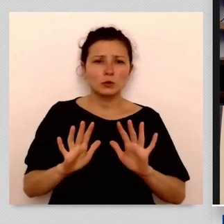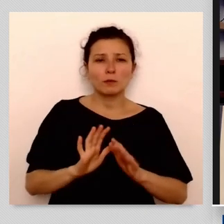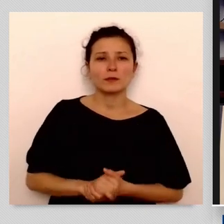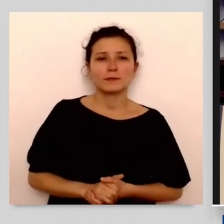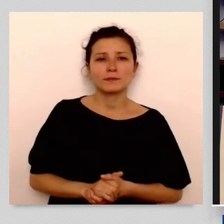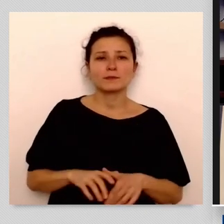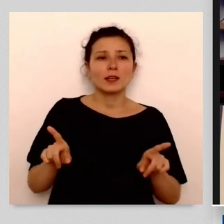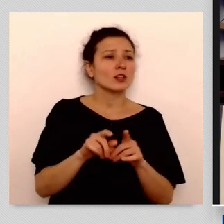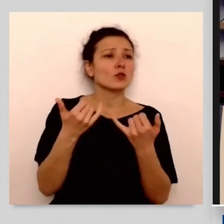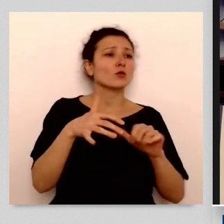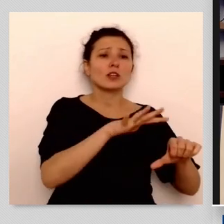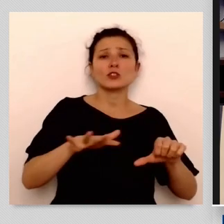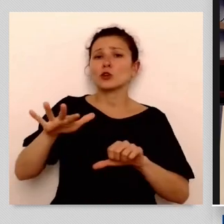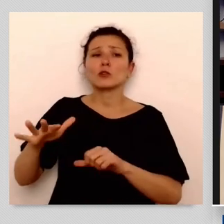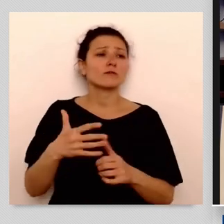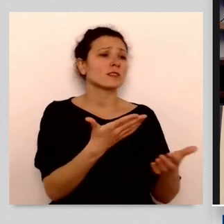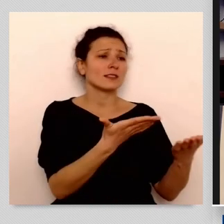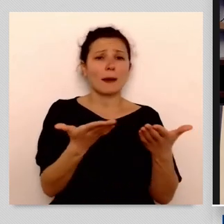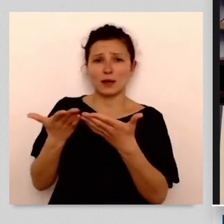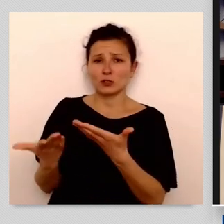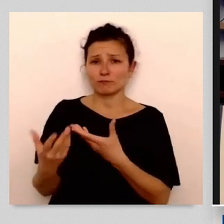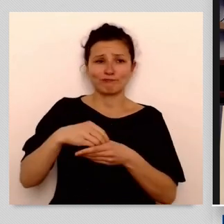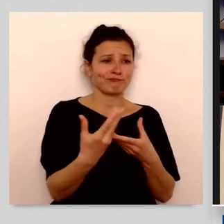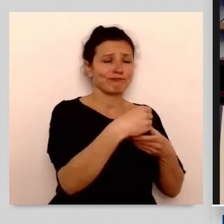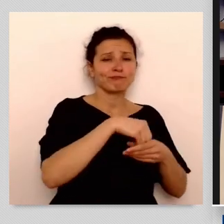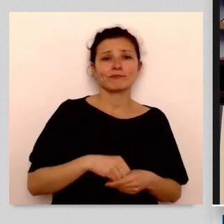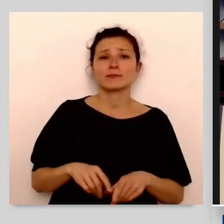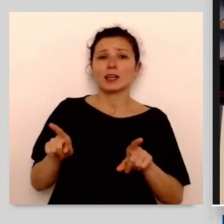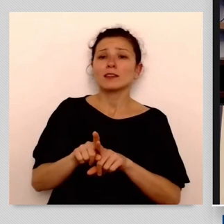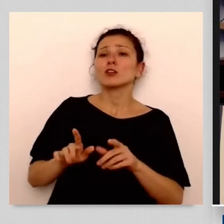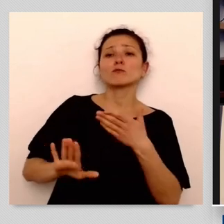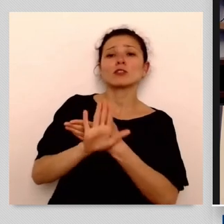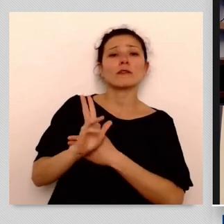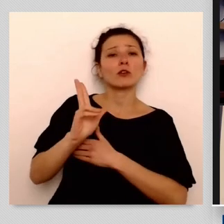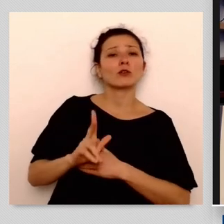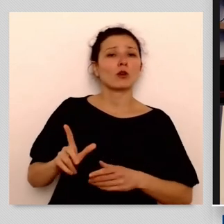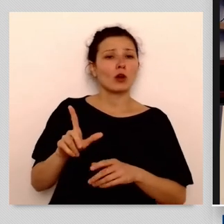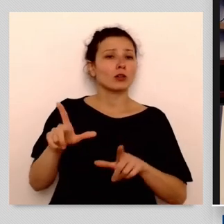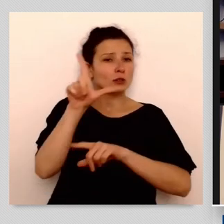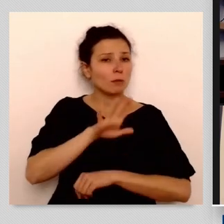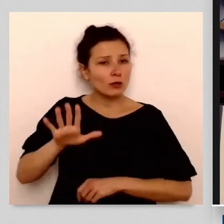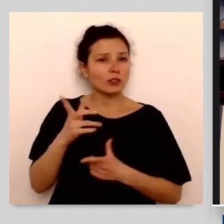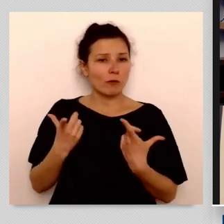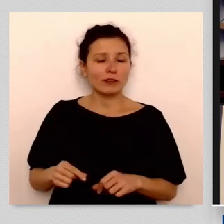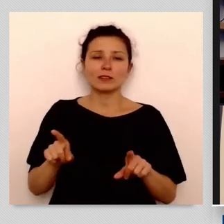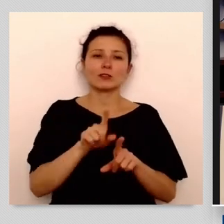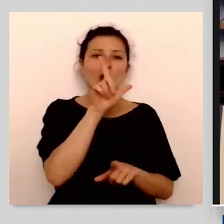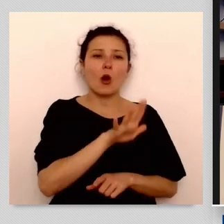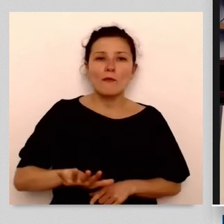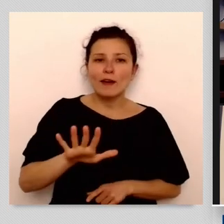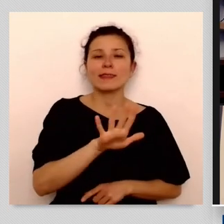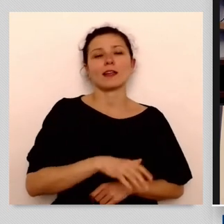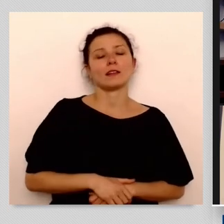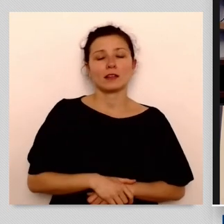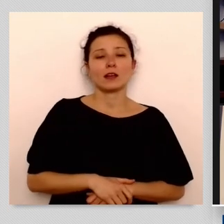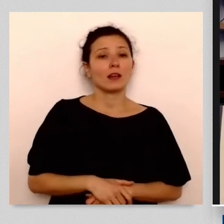mieszając różne środowiska, tak jak tutaj padało, i przedstawicieli społeczeństwa obywatelskiego i obywateli, i też no, bo rzeczywiście stawka jest taka,